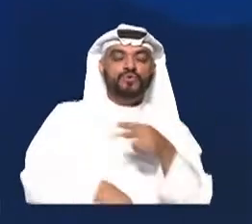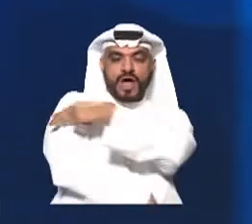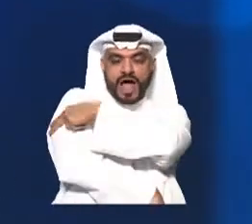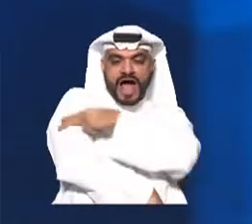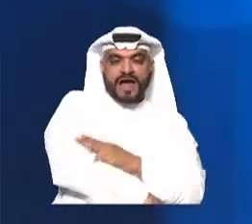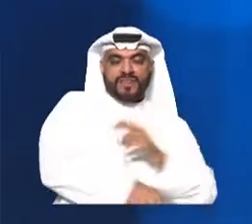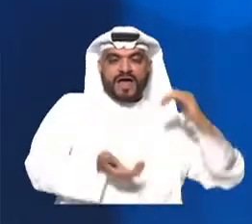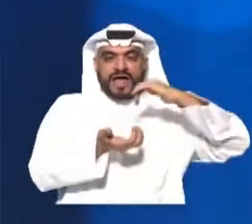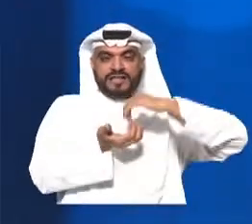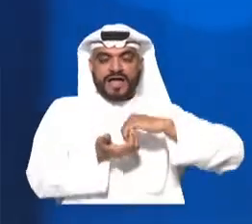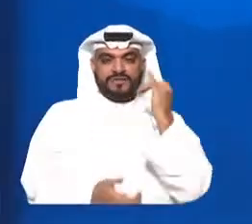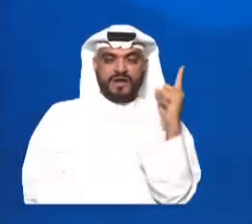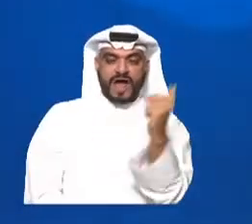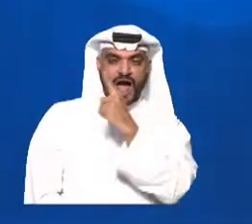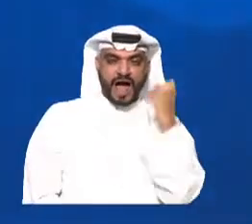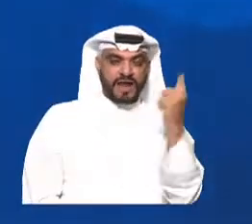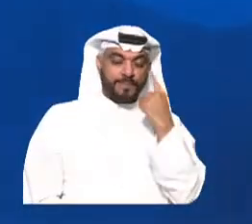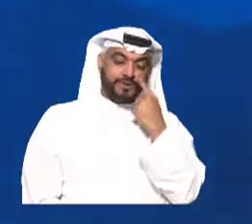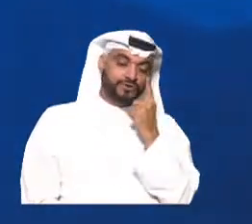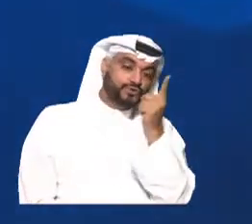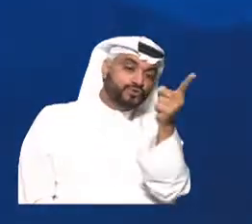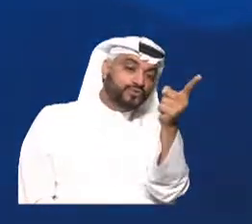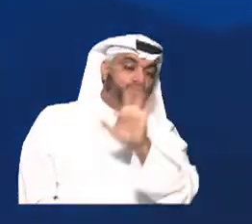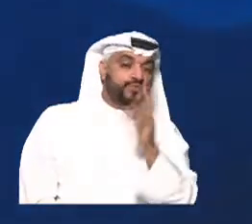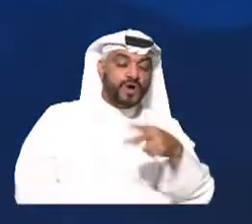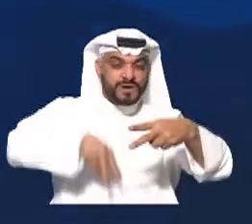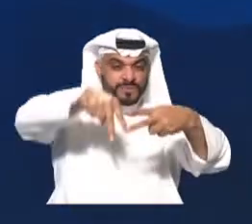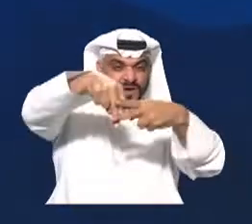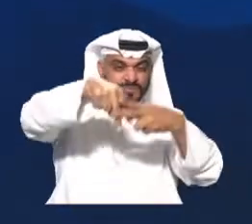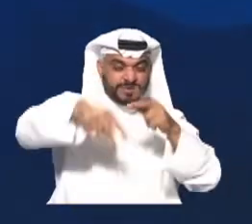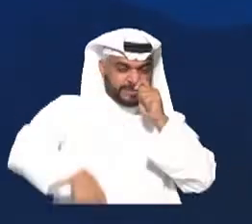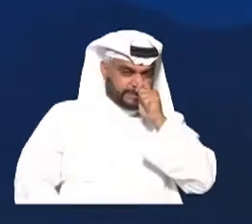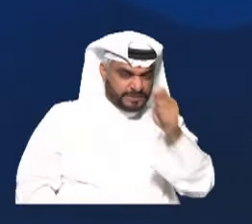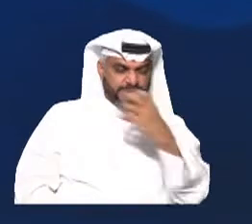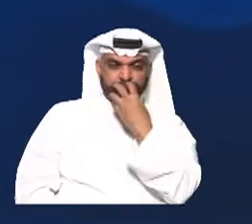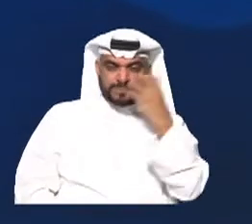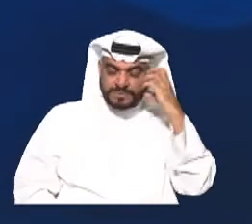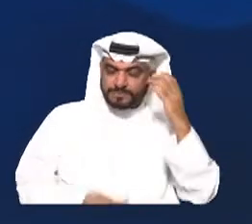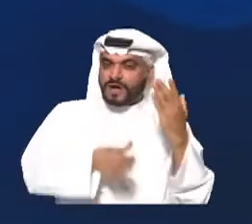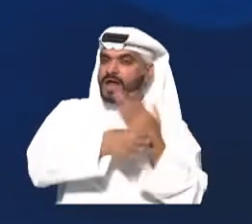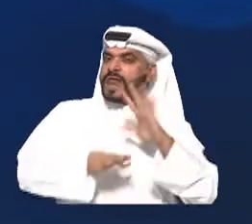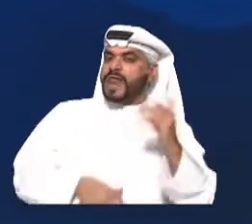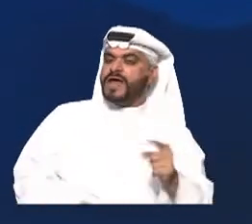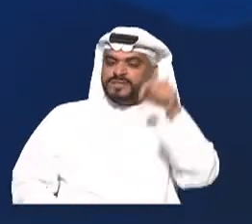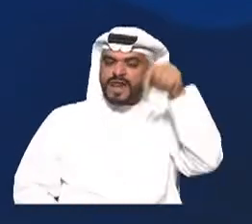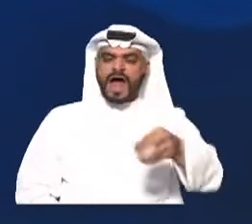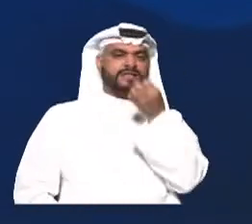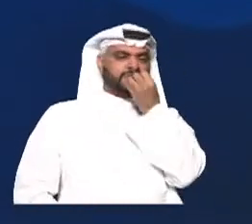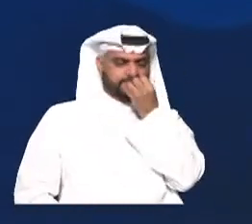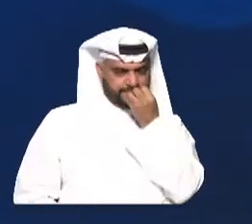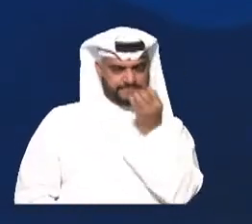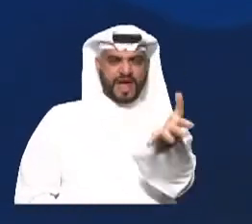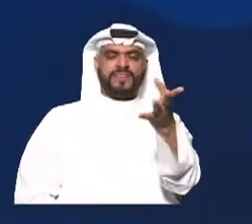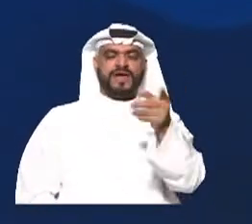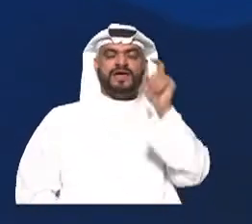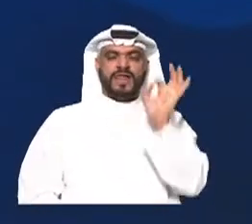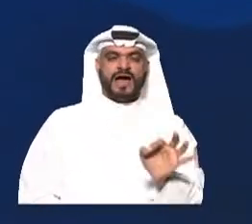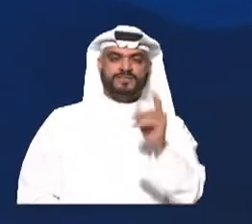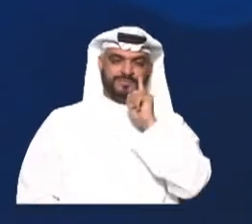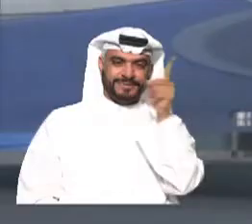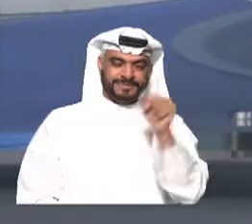المجاميع الجيوسياسية في الاتحاد لبحث سبل اتخاذ إجراءات تتعلق بفضح ممارسات